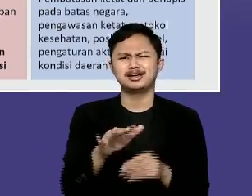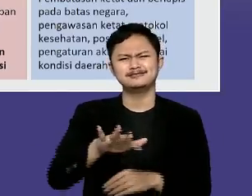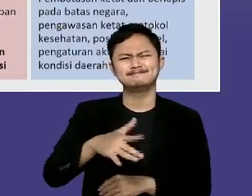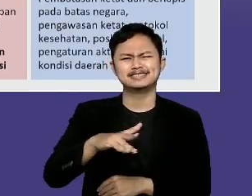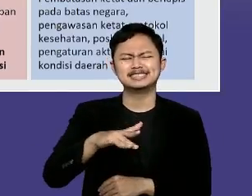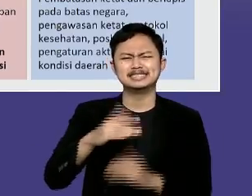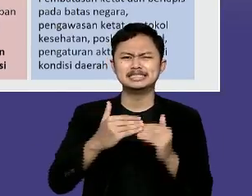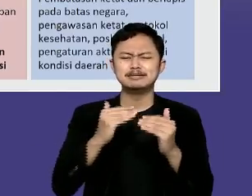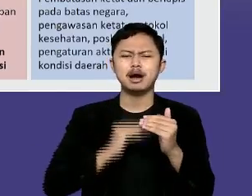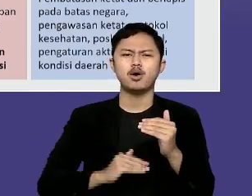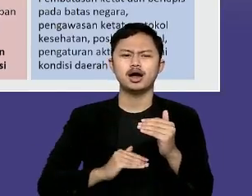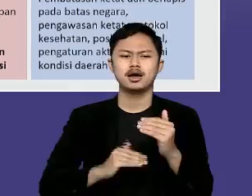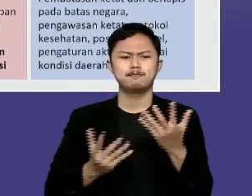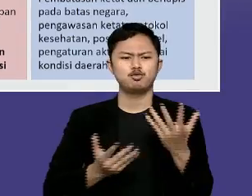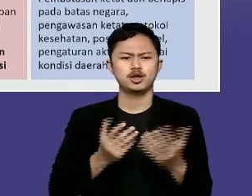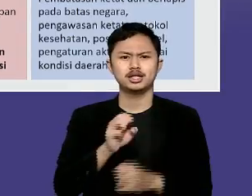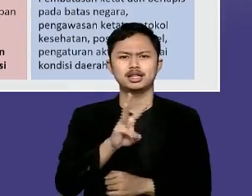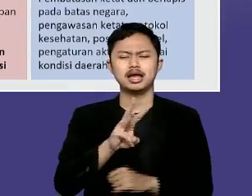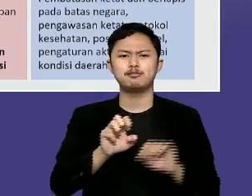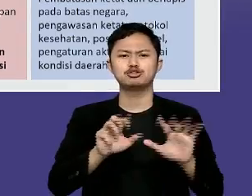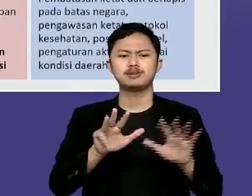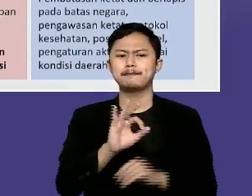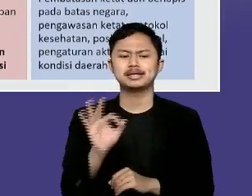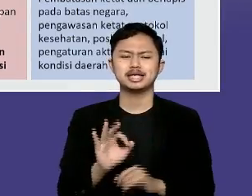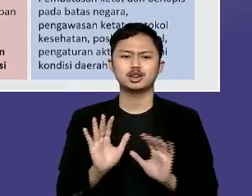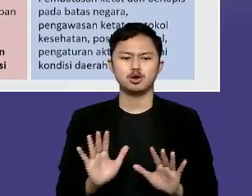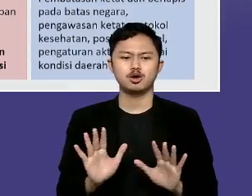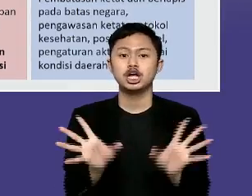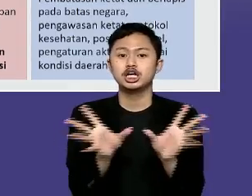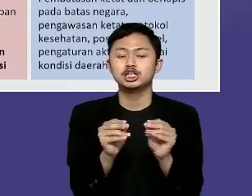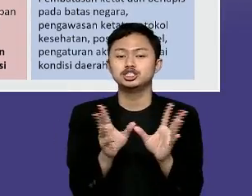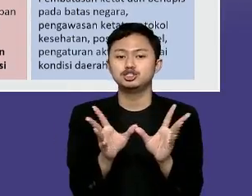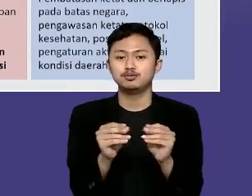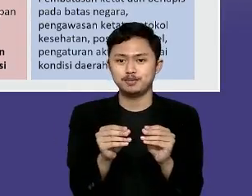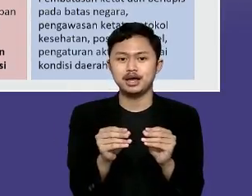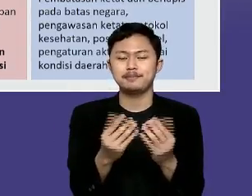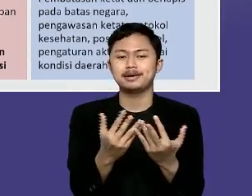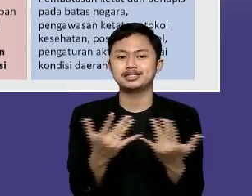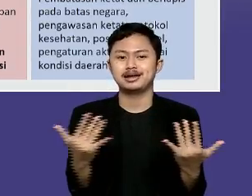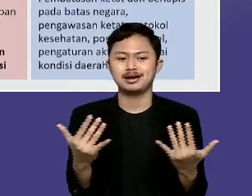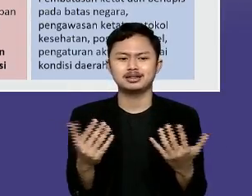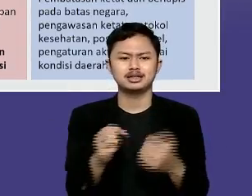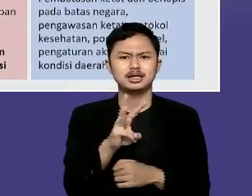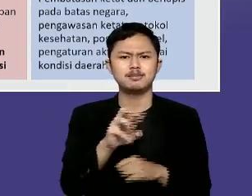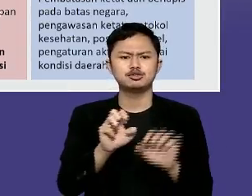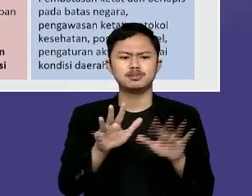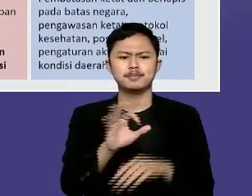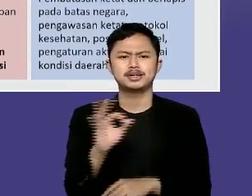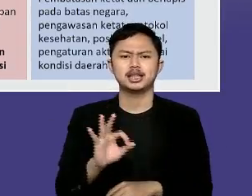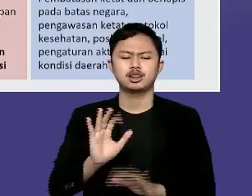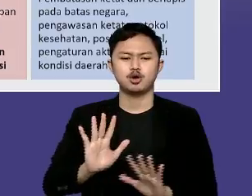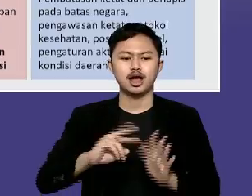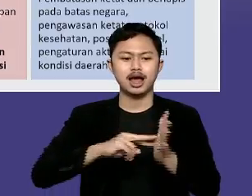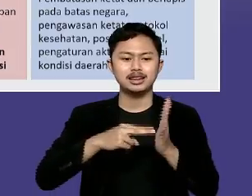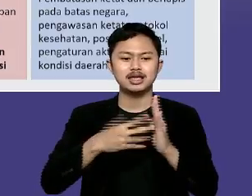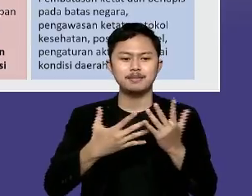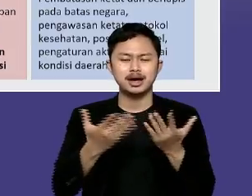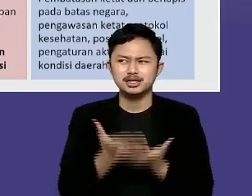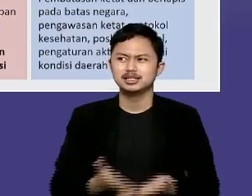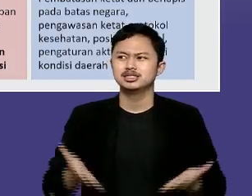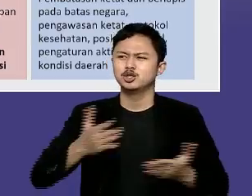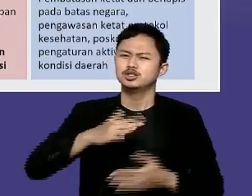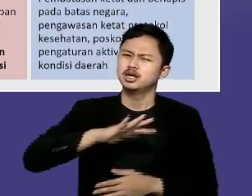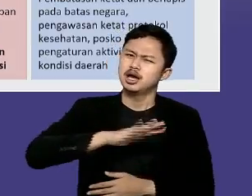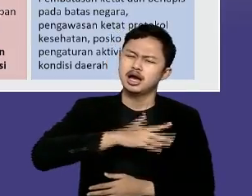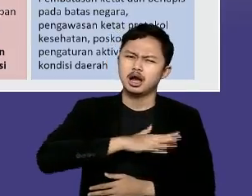cukup rendah, yaitu masih 39% dari total populasi. Dengan adanya kondisi yang cukup mengkhawatirkan